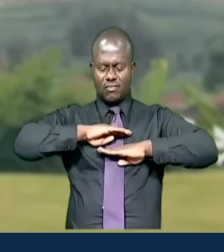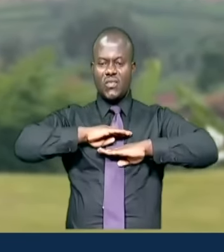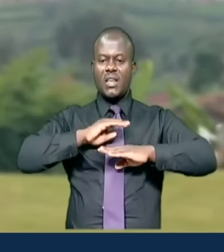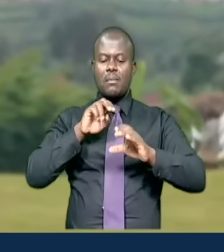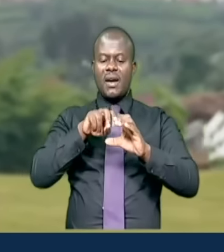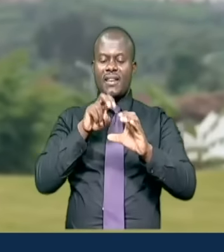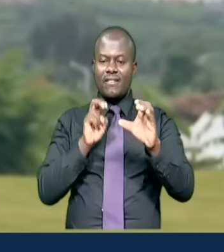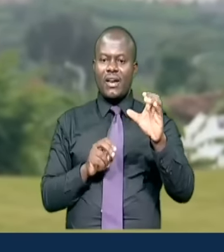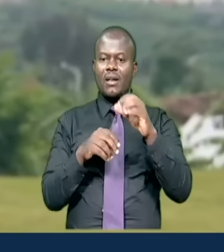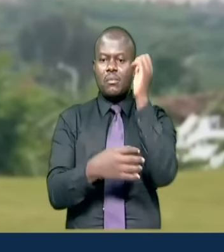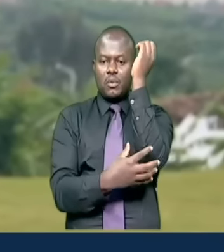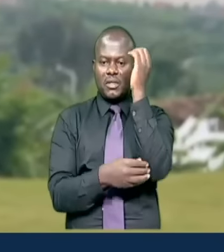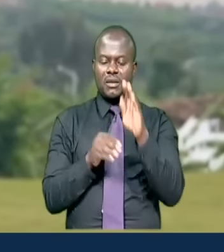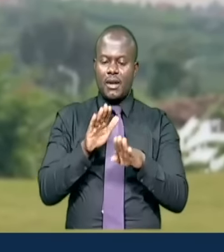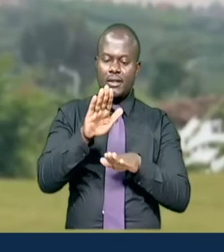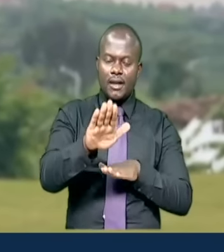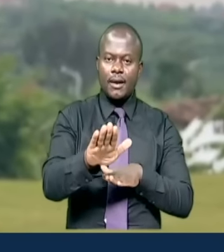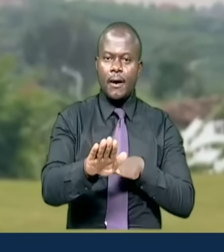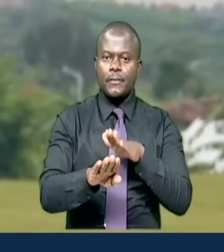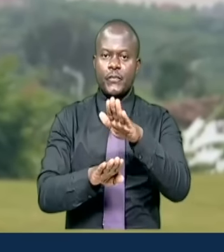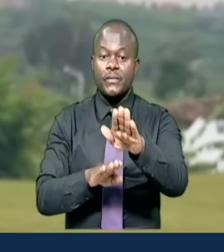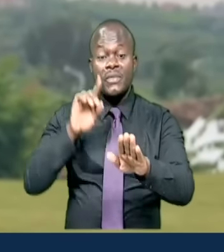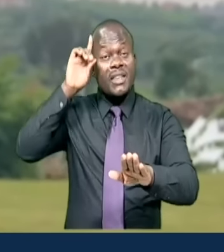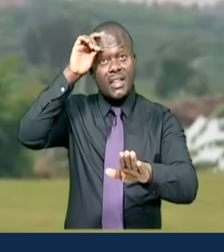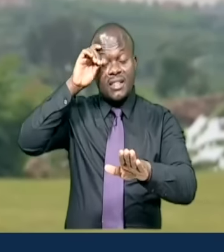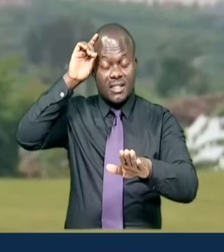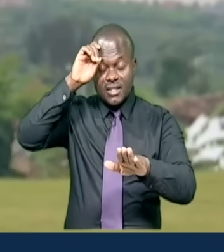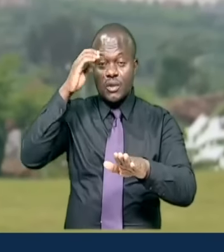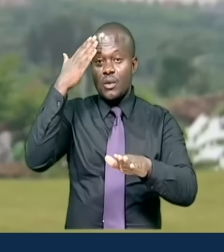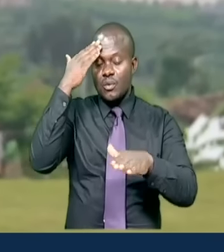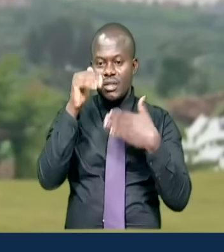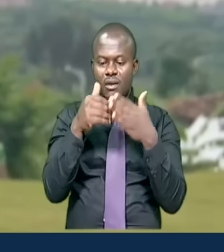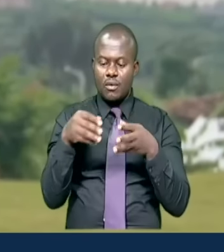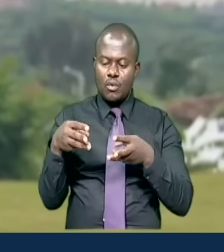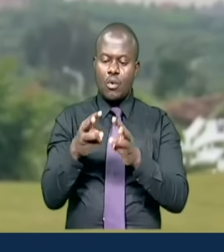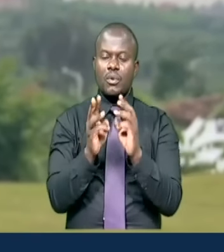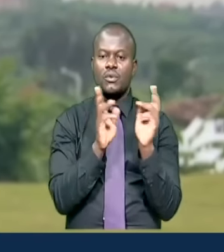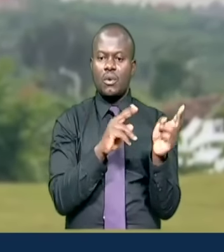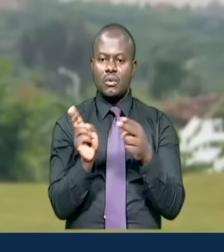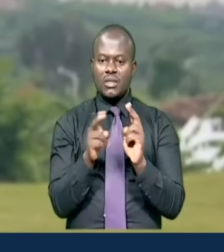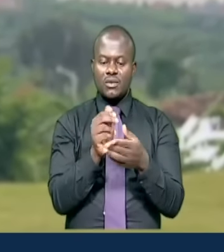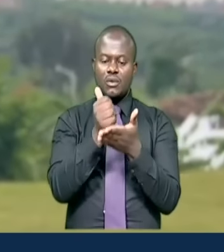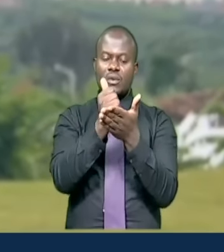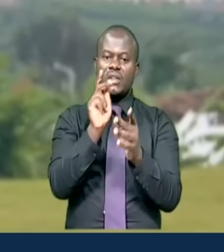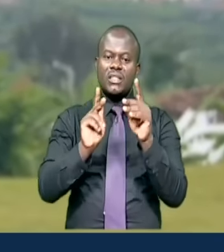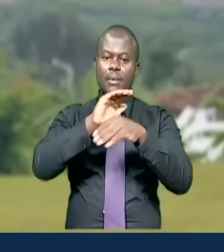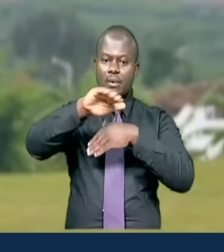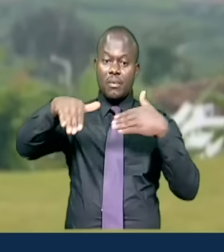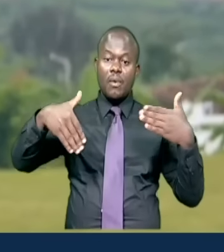mu bukene bagatera intambwe. Yatekerejwe kugira ngo uburyo twari dusanzwe dufasha